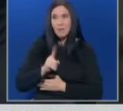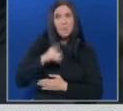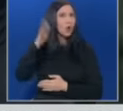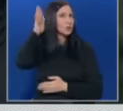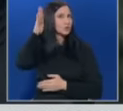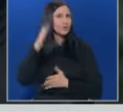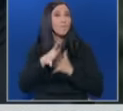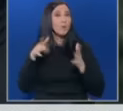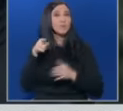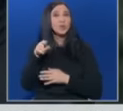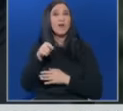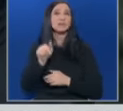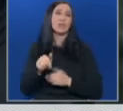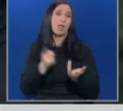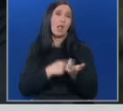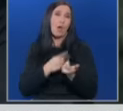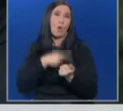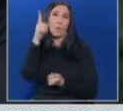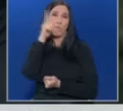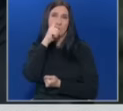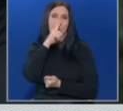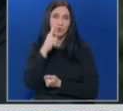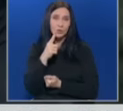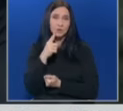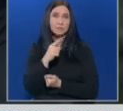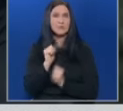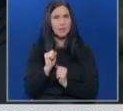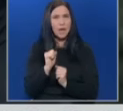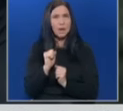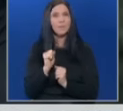слушам повече това, седя няколко минути и